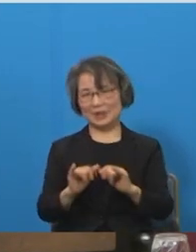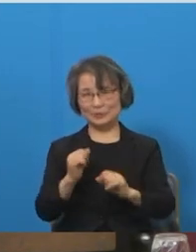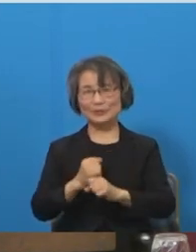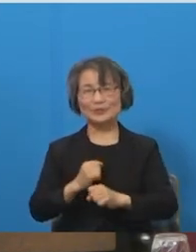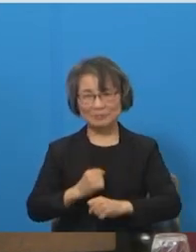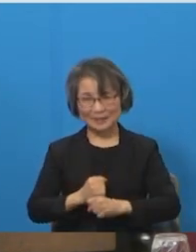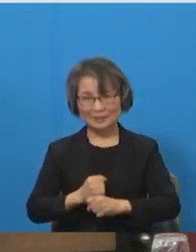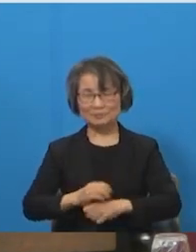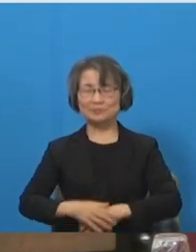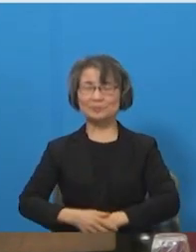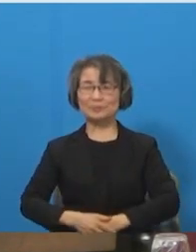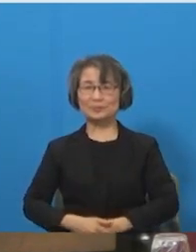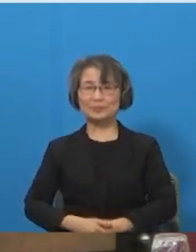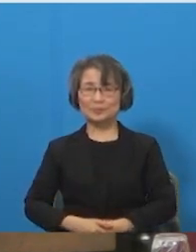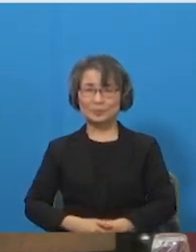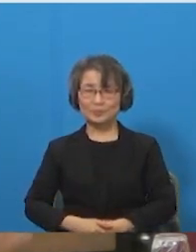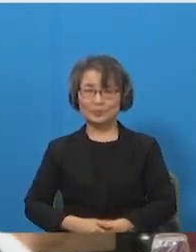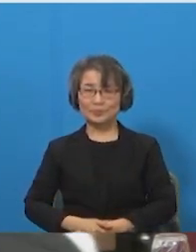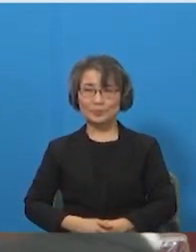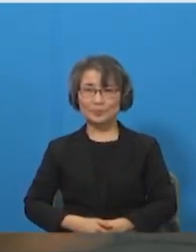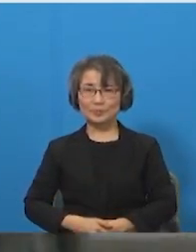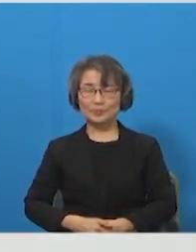ます。